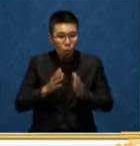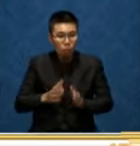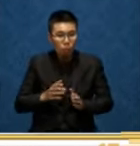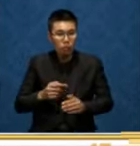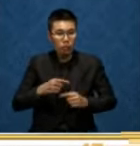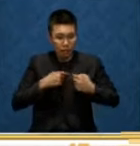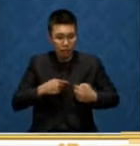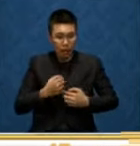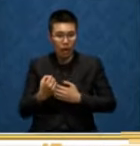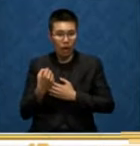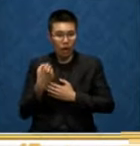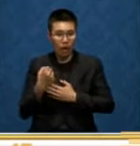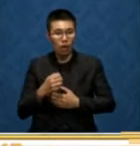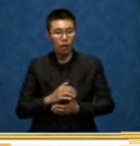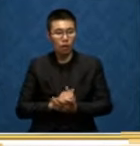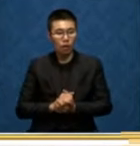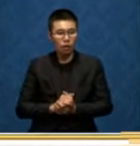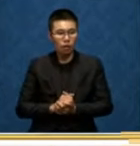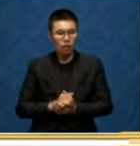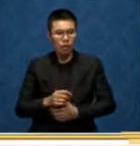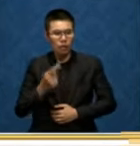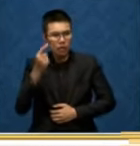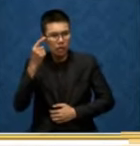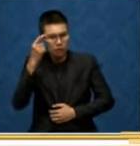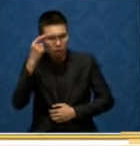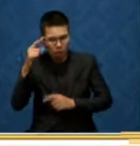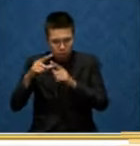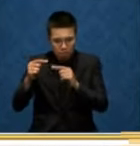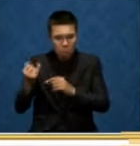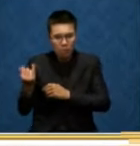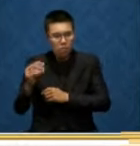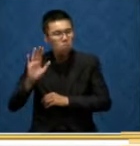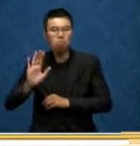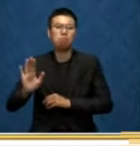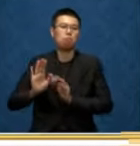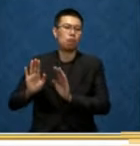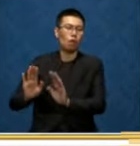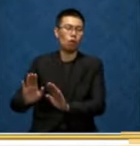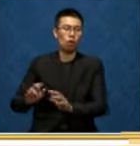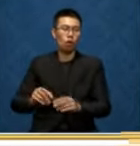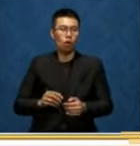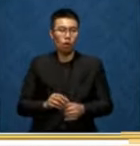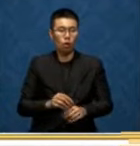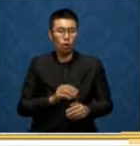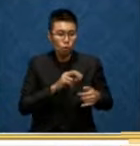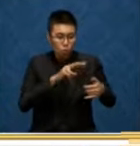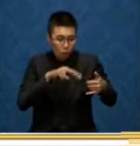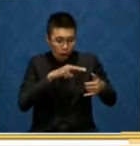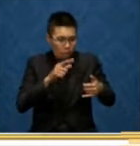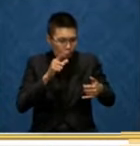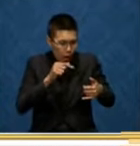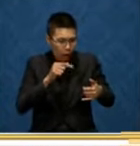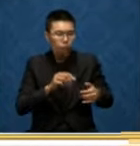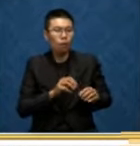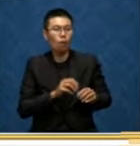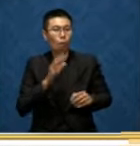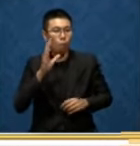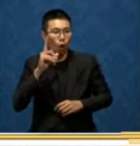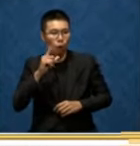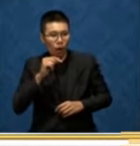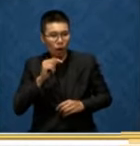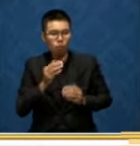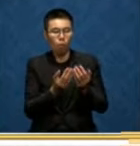ม่โอนเอ็นไปในเรื่องที่ไม่ดีพ่อสอนลูกให้ดีพ่อดูแลแม่ให้ดีแม่สอนลูกให้ดีลูกมีจิต